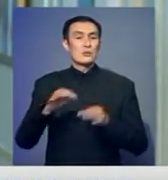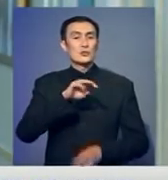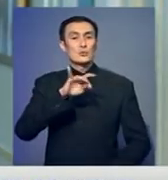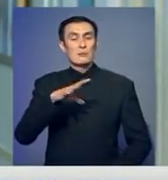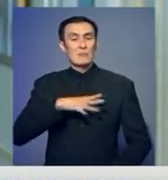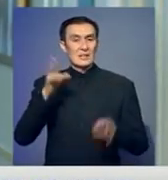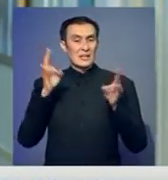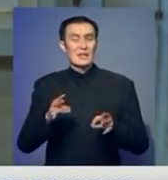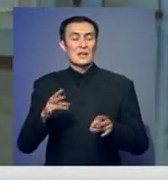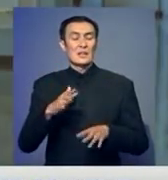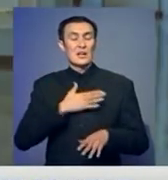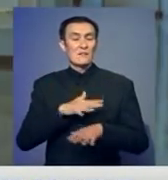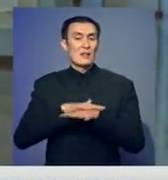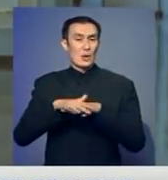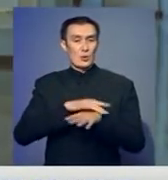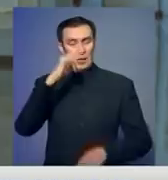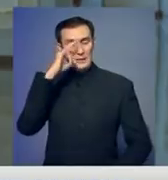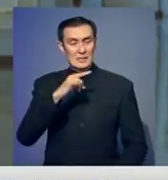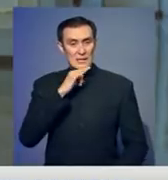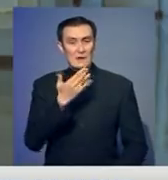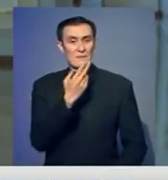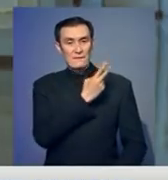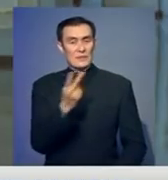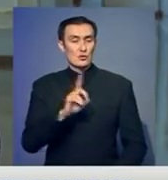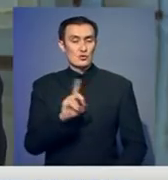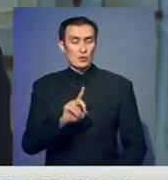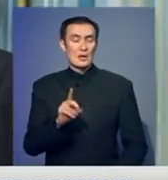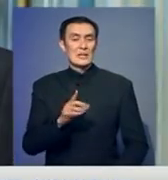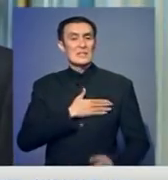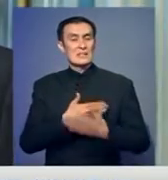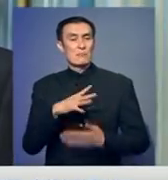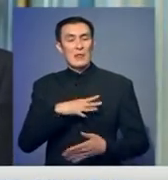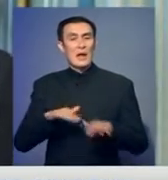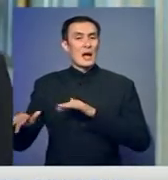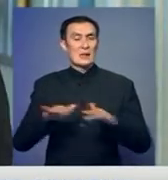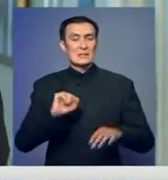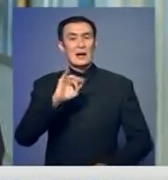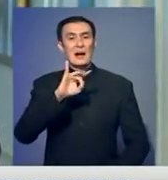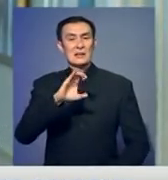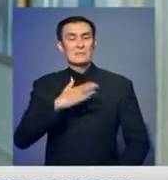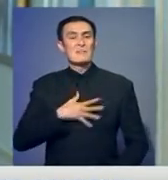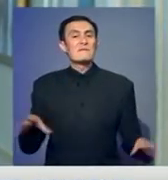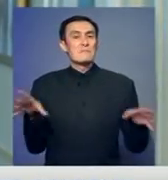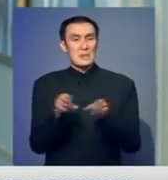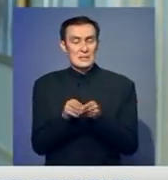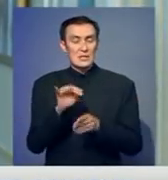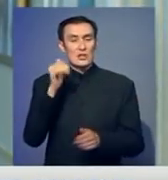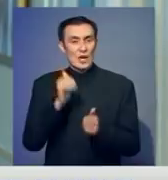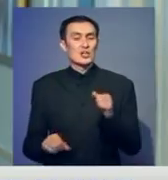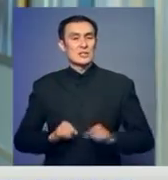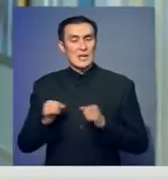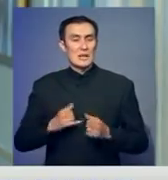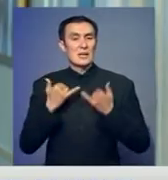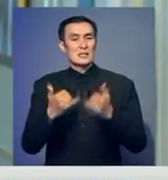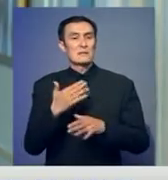стала трагедией всего казахстанского народа. Вы видите, что инициирована акция «Арыс. Мы вместе». И каждый старается